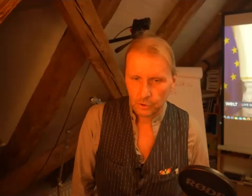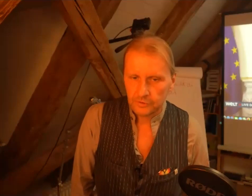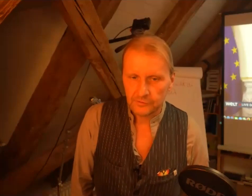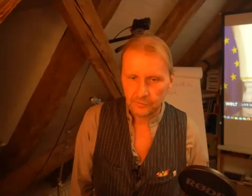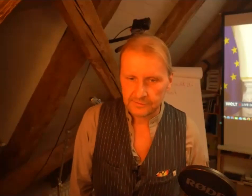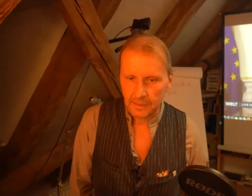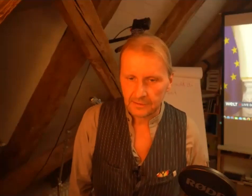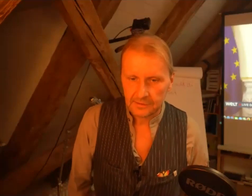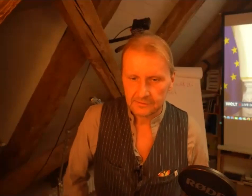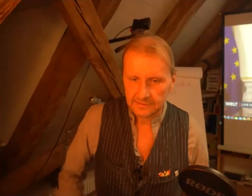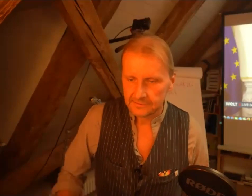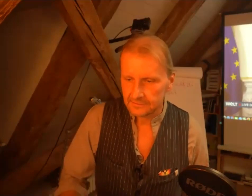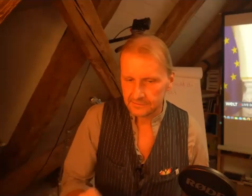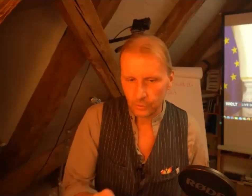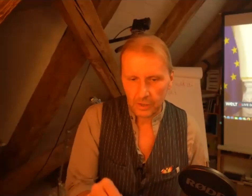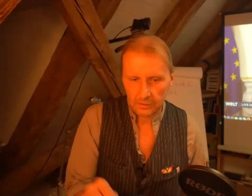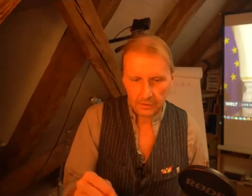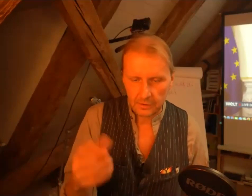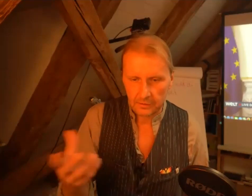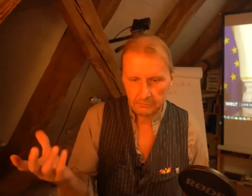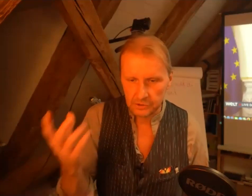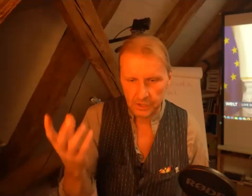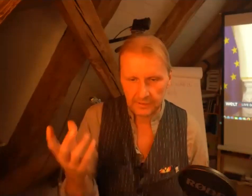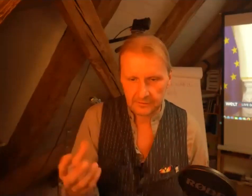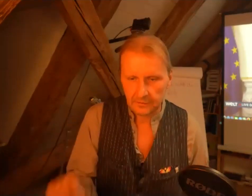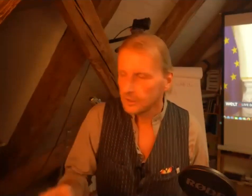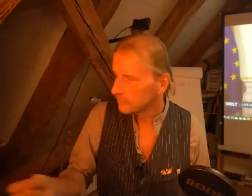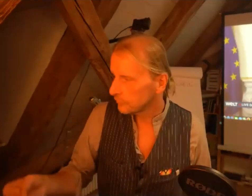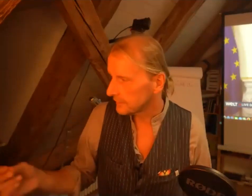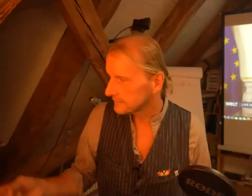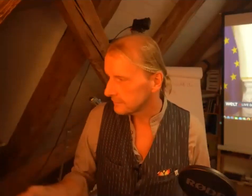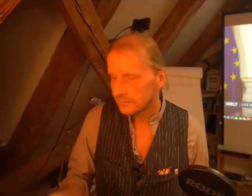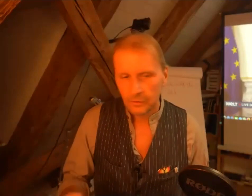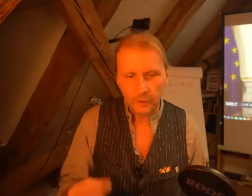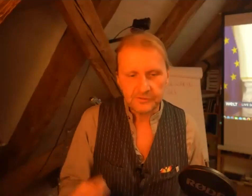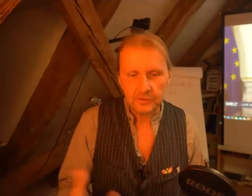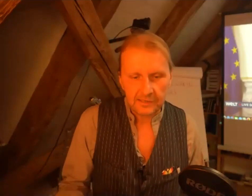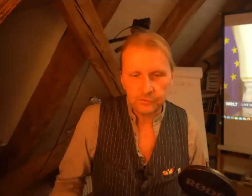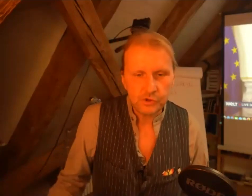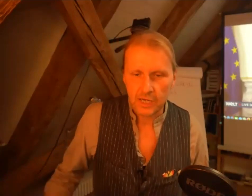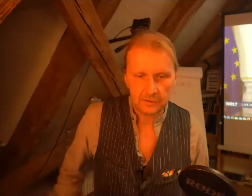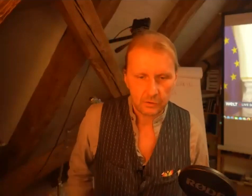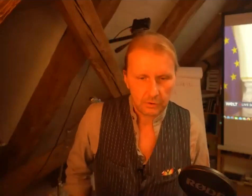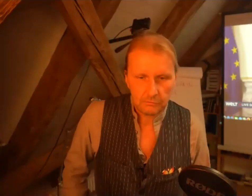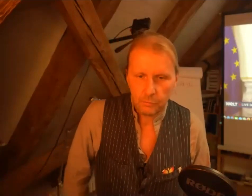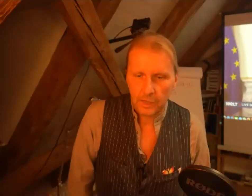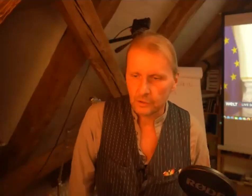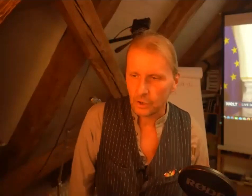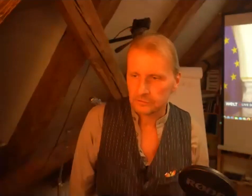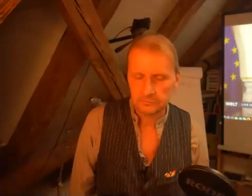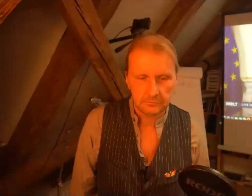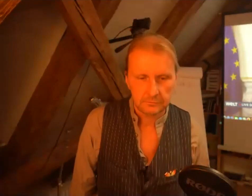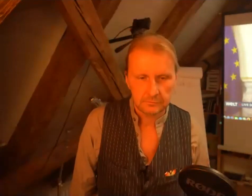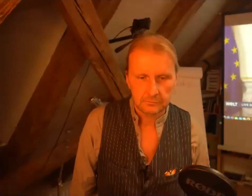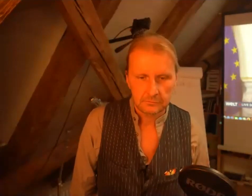Wir können ja sowas machen, also dass Hörgeschädigte sowas optional zuschalten können. Why